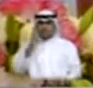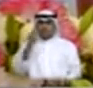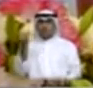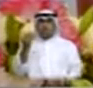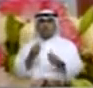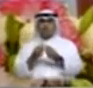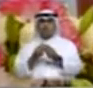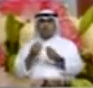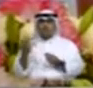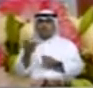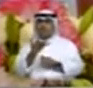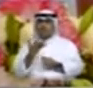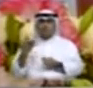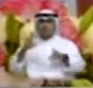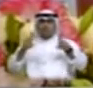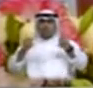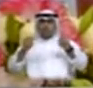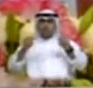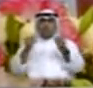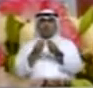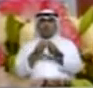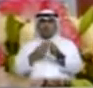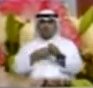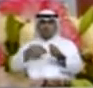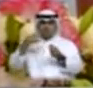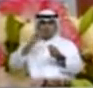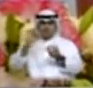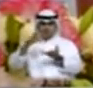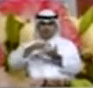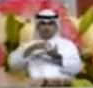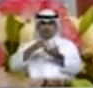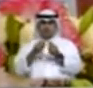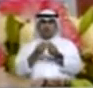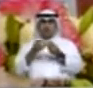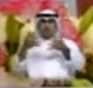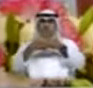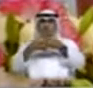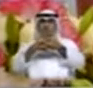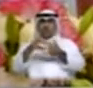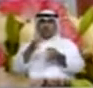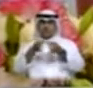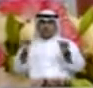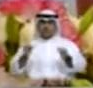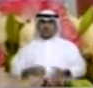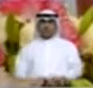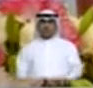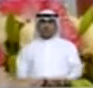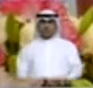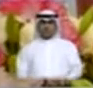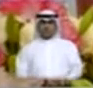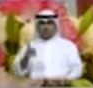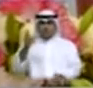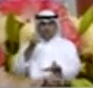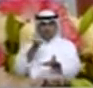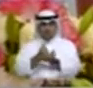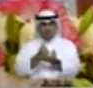والاستثماري المتميز سواء على صعيد حكومات الدول أو على صعيد مؤسسات القطاع الخاص، والتي